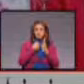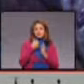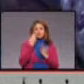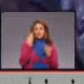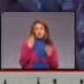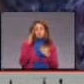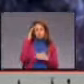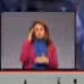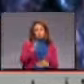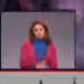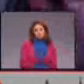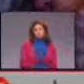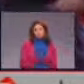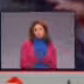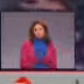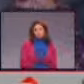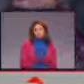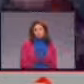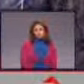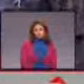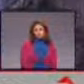تاني.